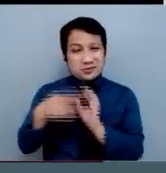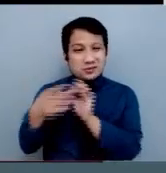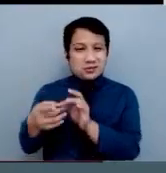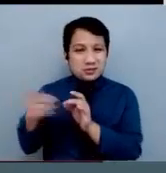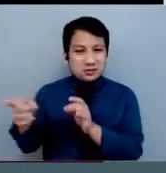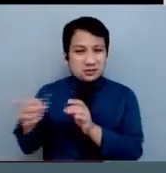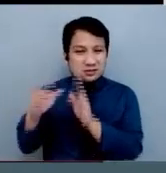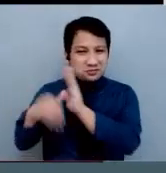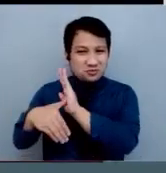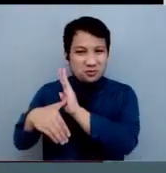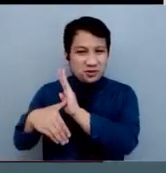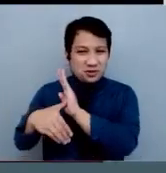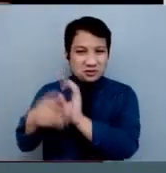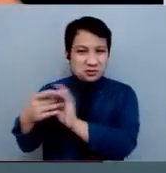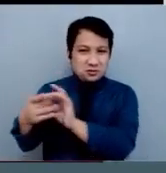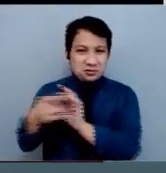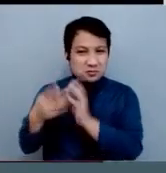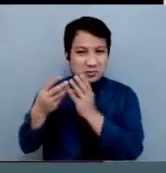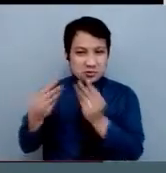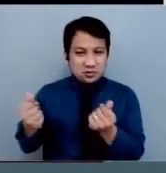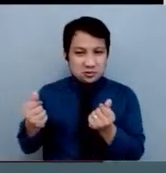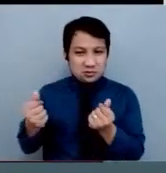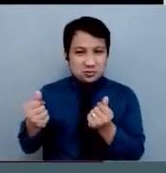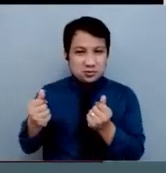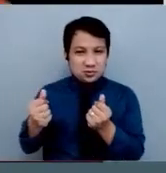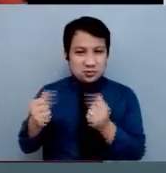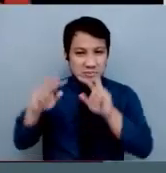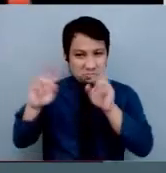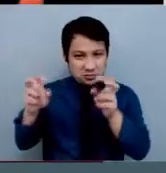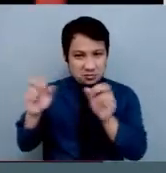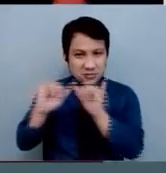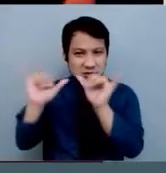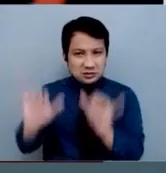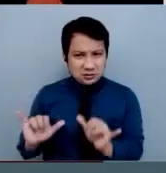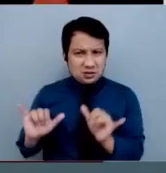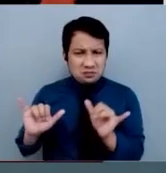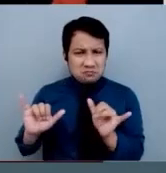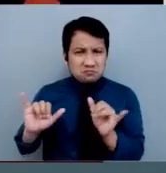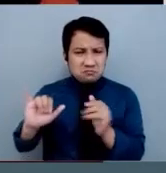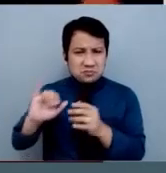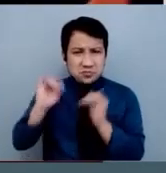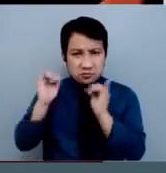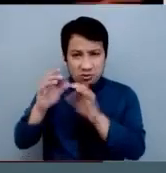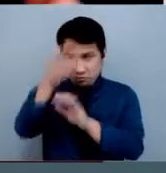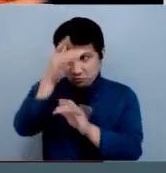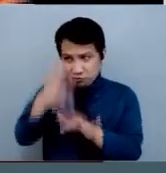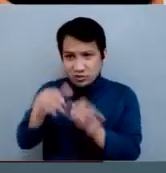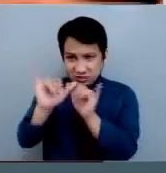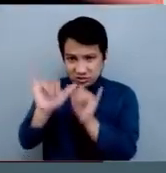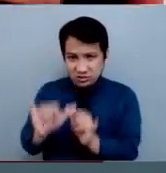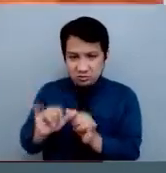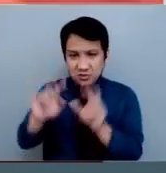sa COMELEC para ma-solve yung mga cybersecurity issues nila. Marami ng mga instances